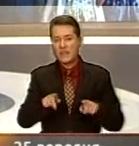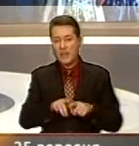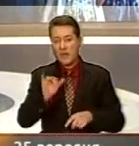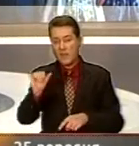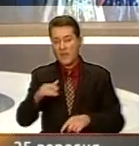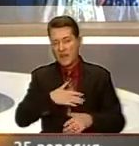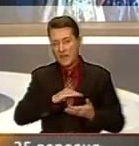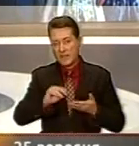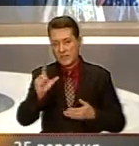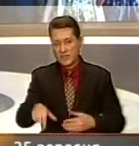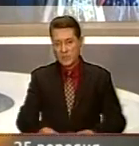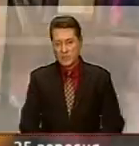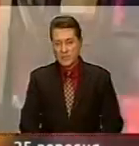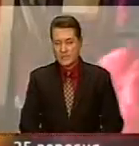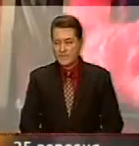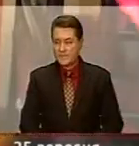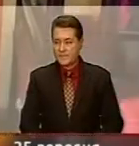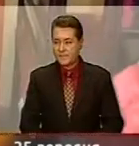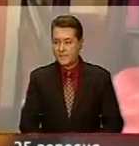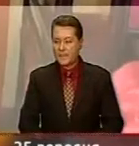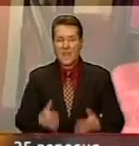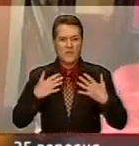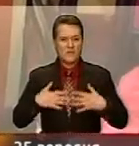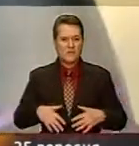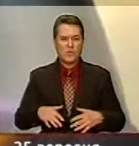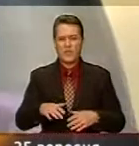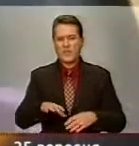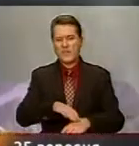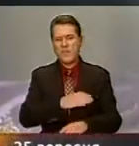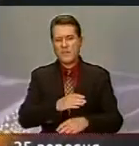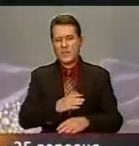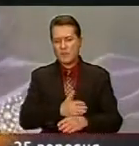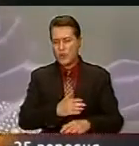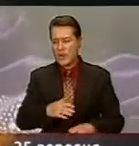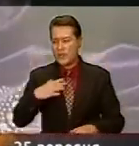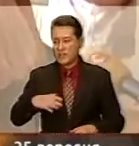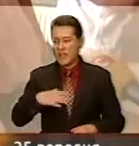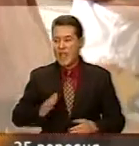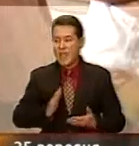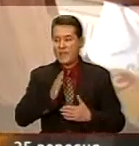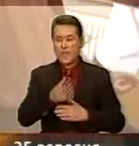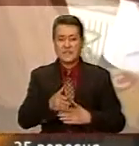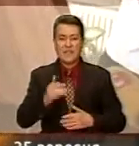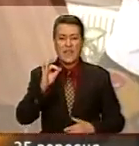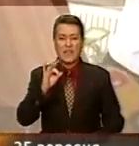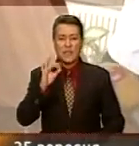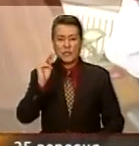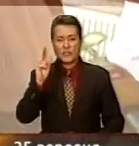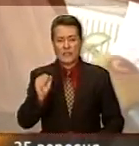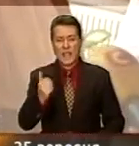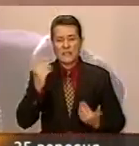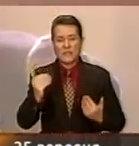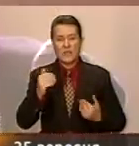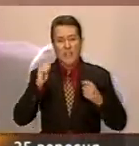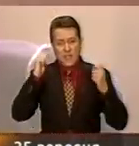побувала Євгенія Токар. В ошатній сукні, білосніжних панчохах Іринка чекає на гостей. Ірочка, сьогодні іменинниця, 13